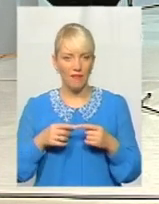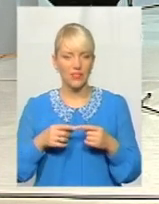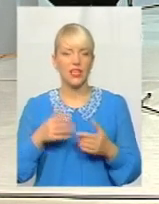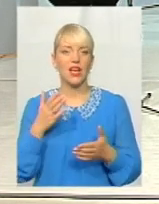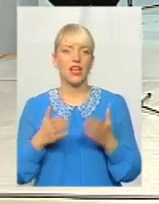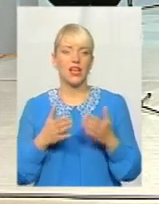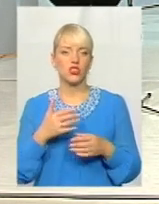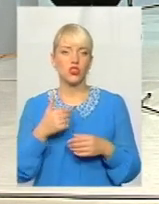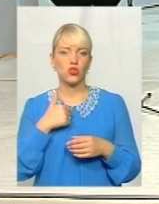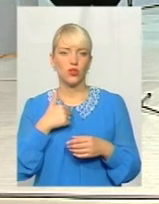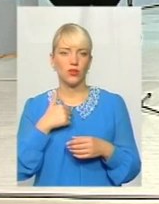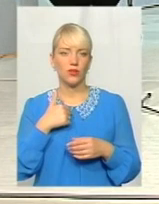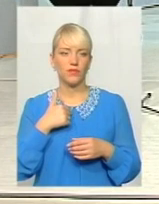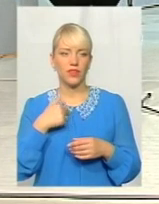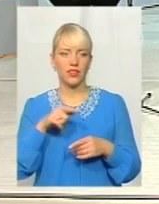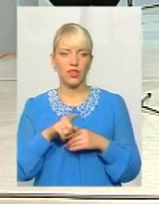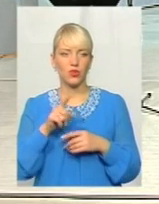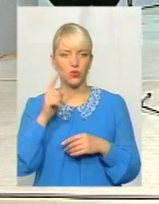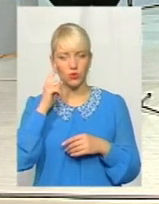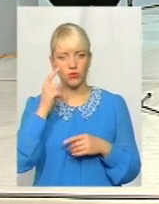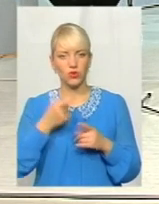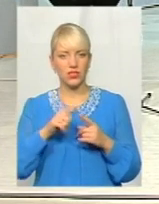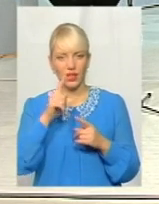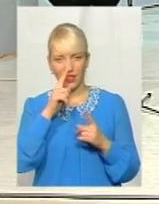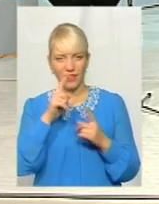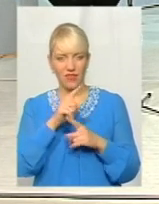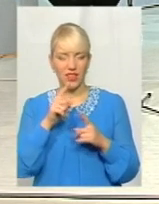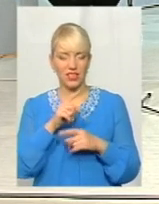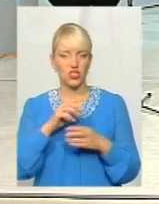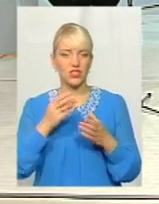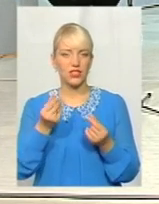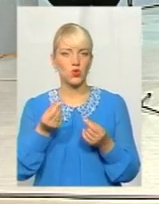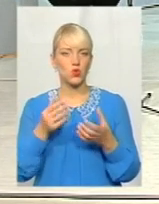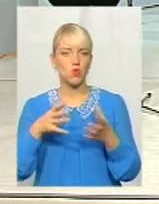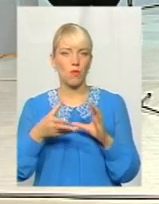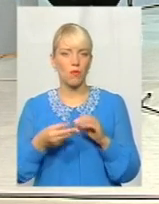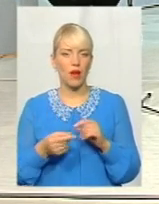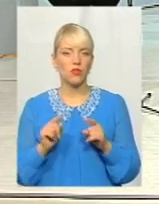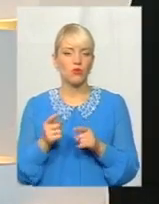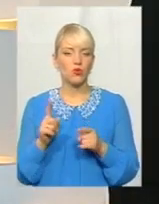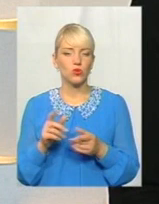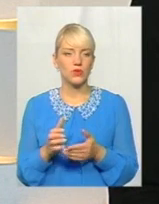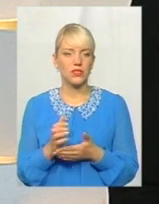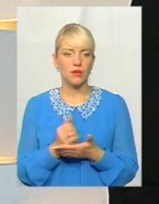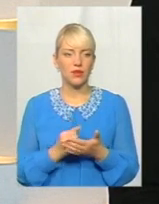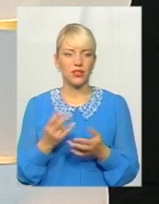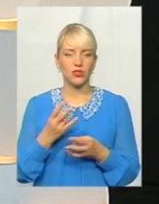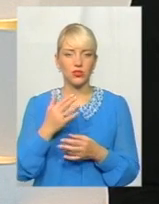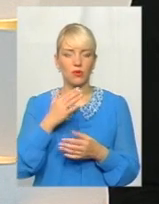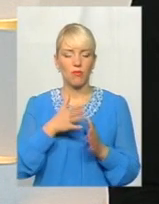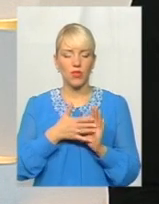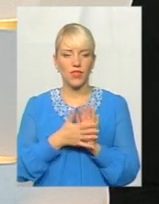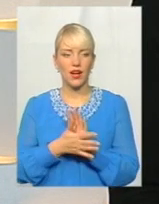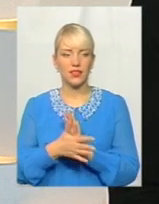так думаю, це дуже-дуже така невеличка сума, тому що зібрати це треба потратити дуже багато